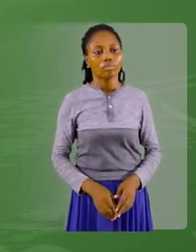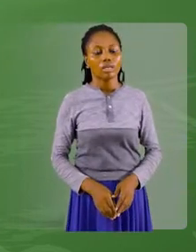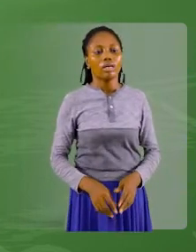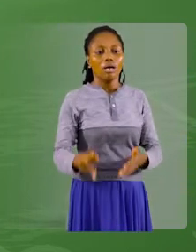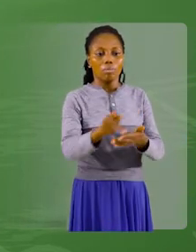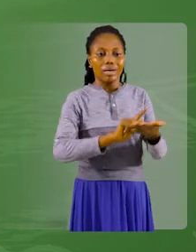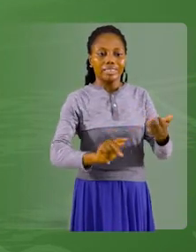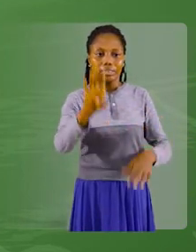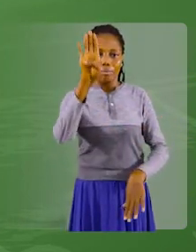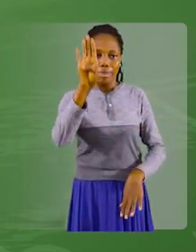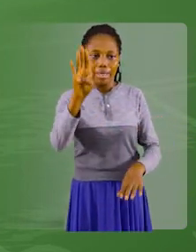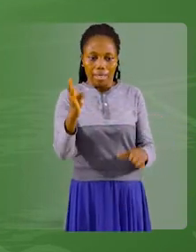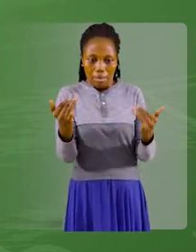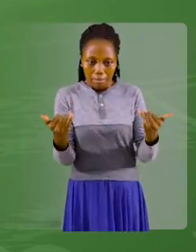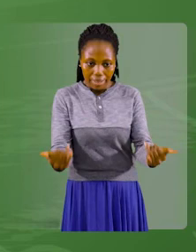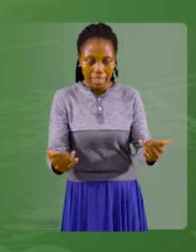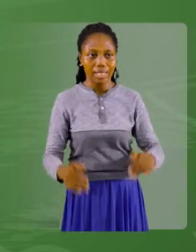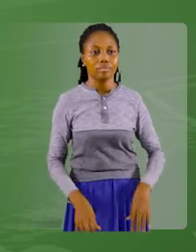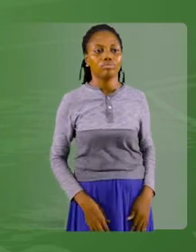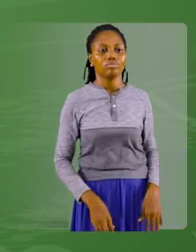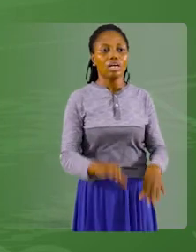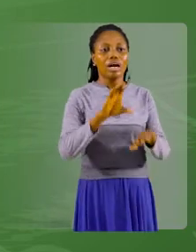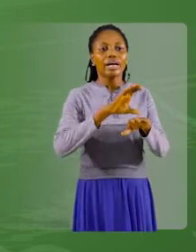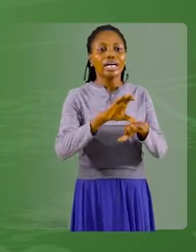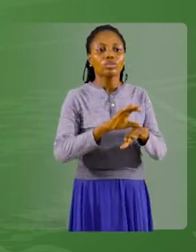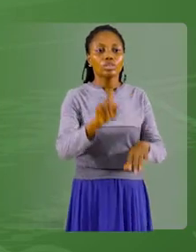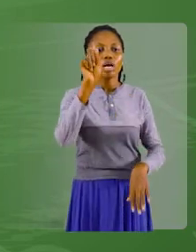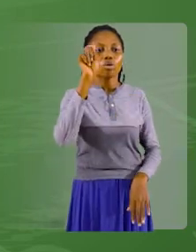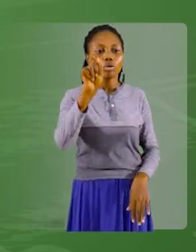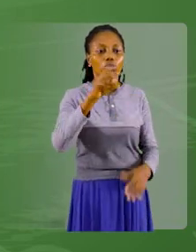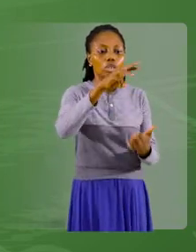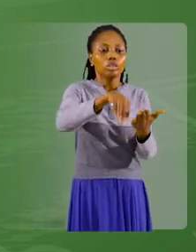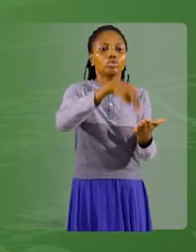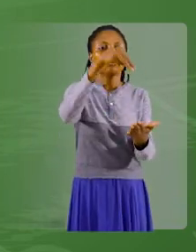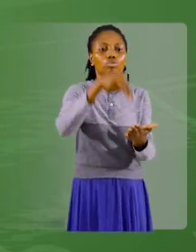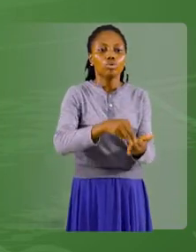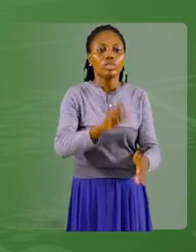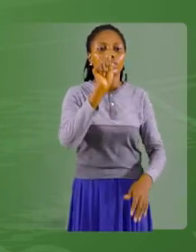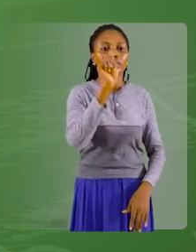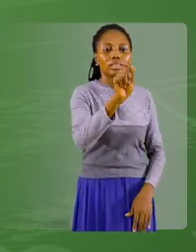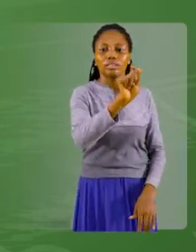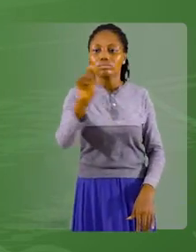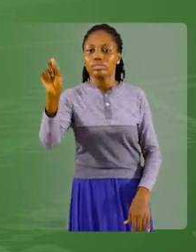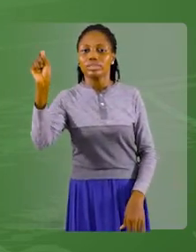B. Grand B, calcul des coordonnées du milieu d'un segment.